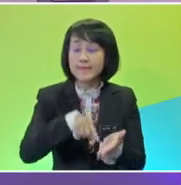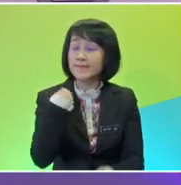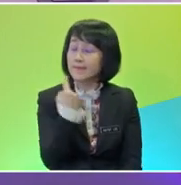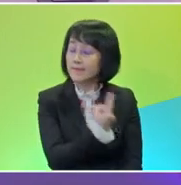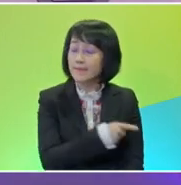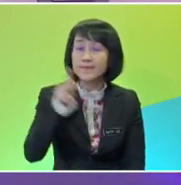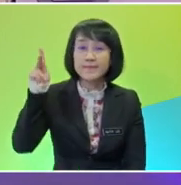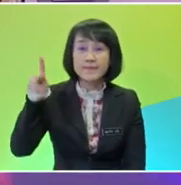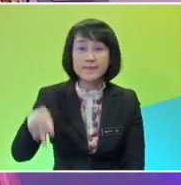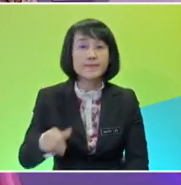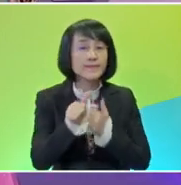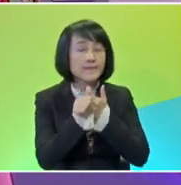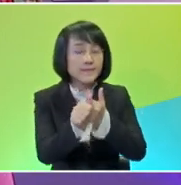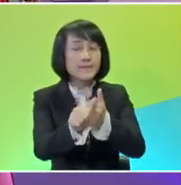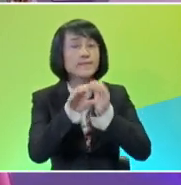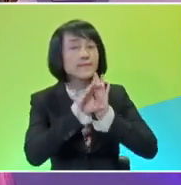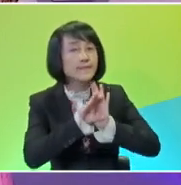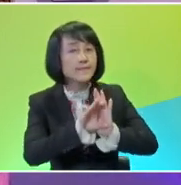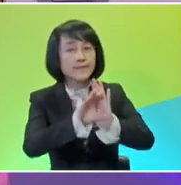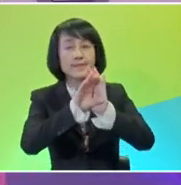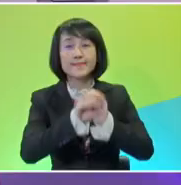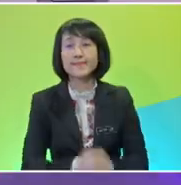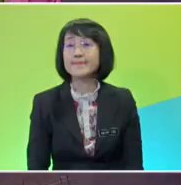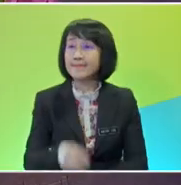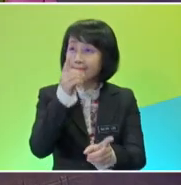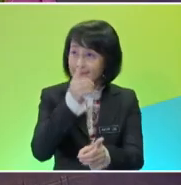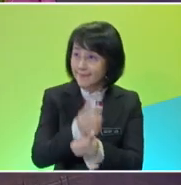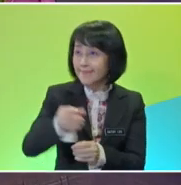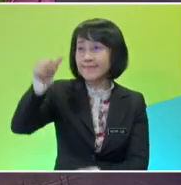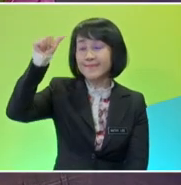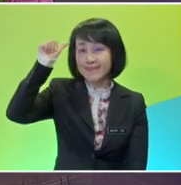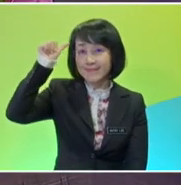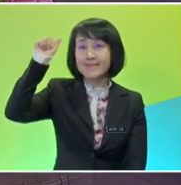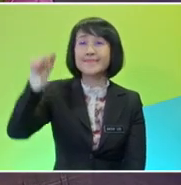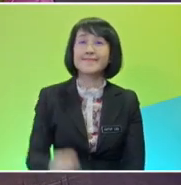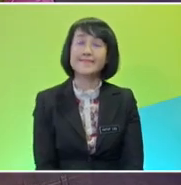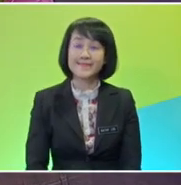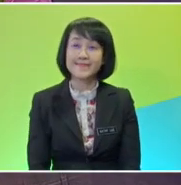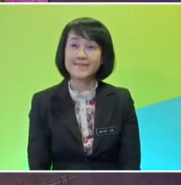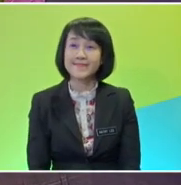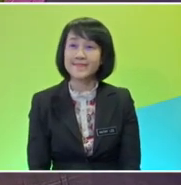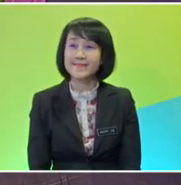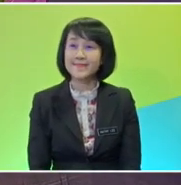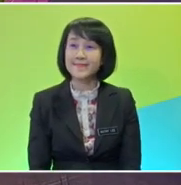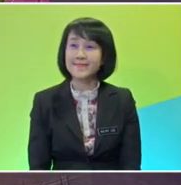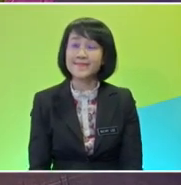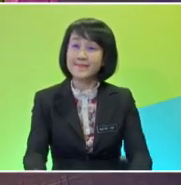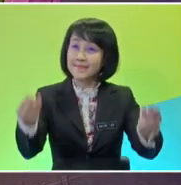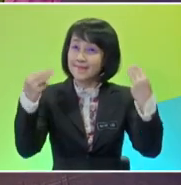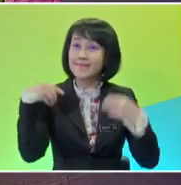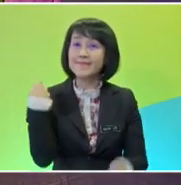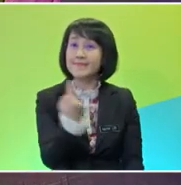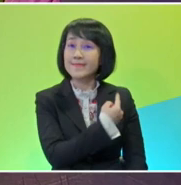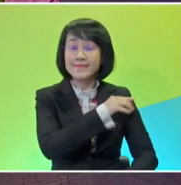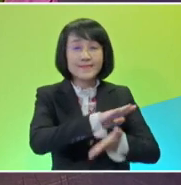patut kita contohin Nah betul kan Arjuna betul Kakak Melur marilah kita menjadi